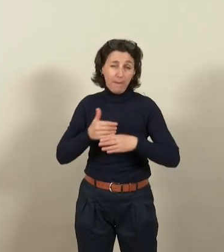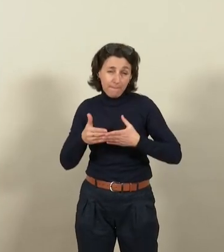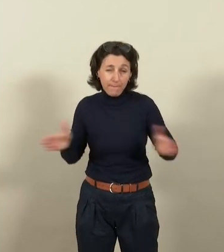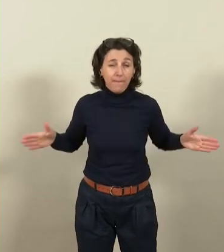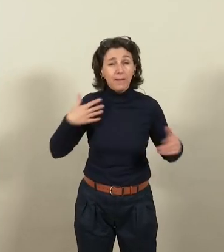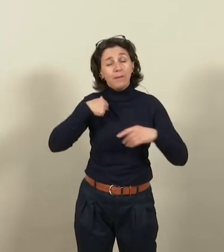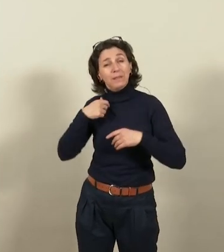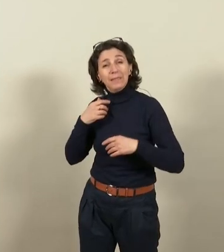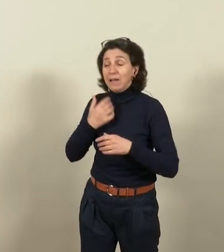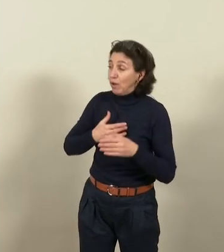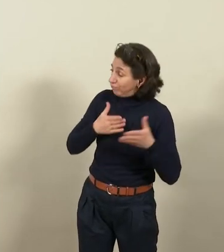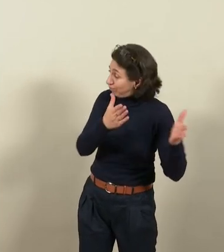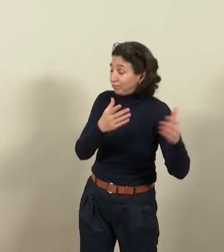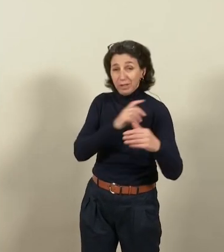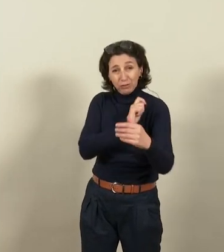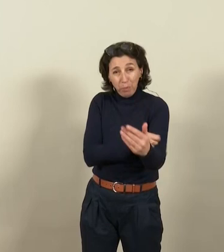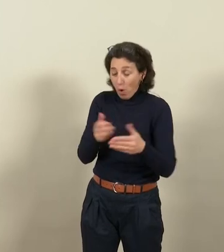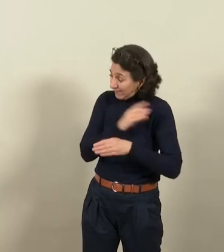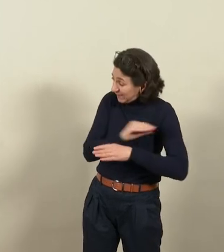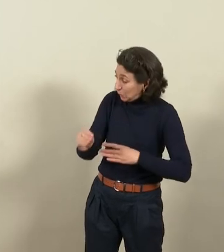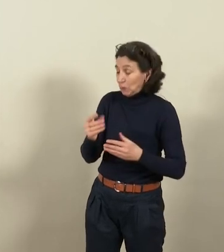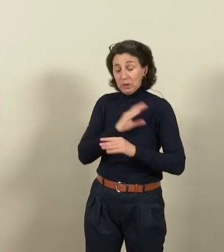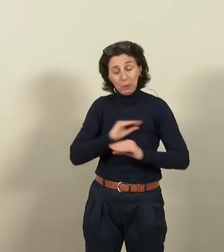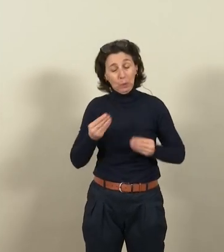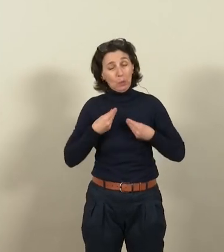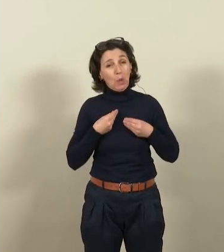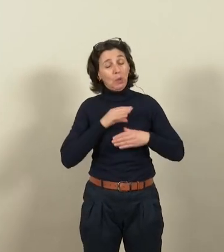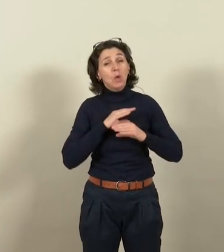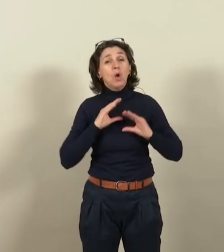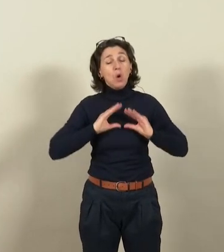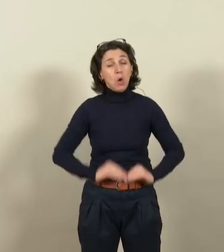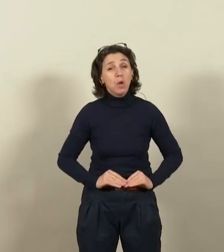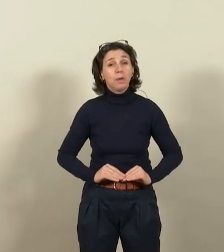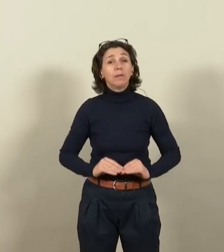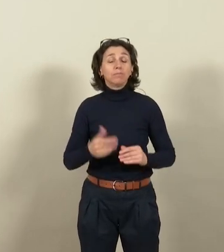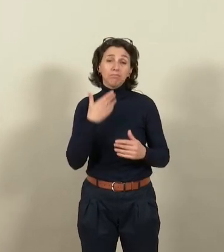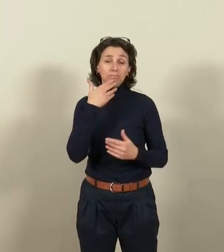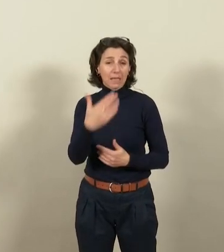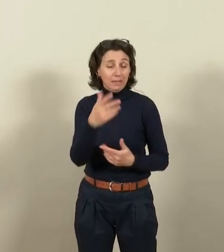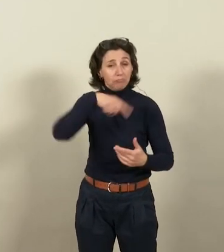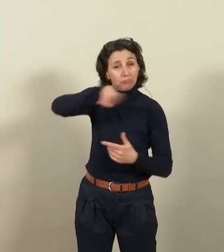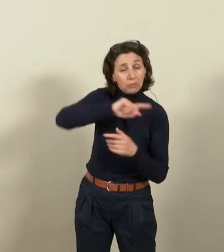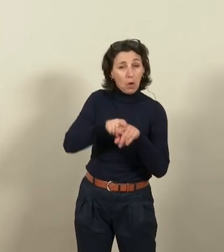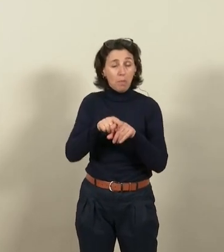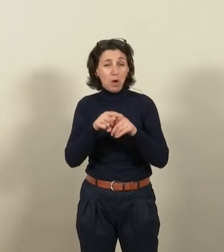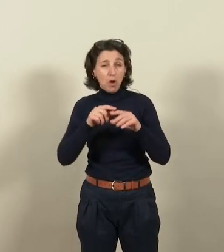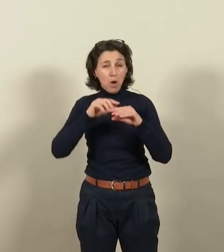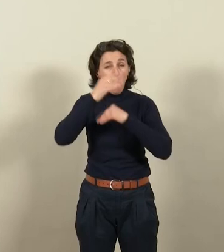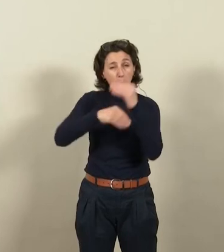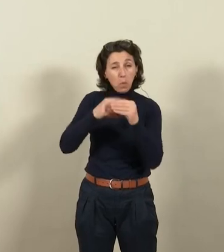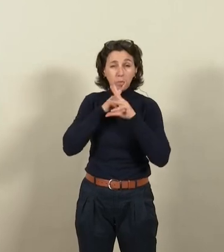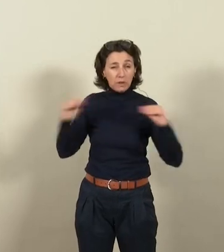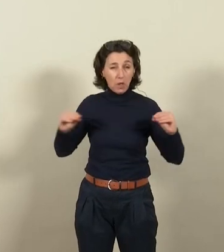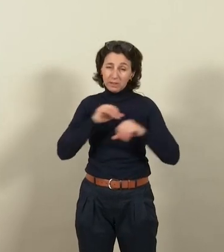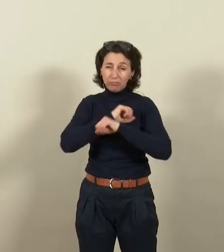tous où tout le monde se sent à sa place et bien vous avez brisé le règne du silence on vous croit et on fera tout ce qui est en notre